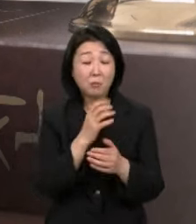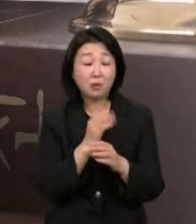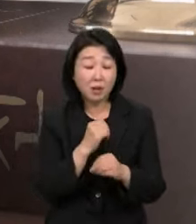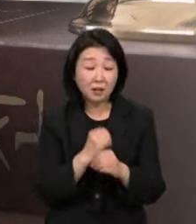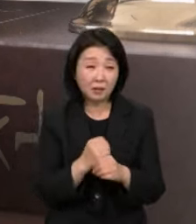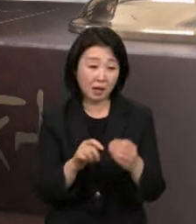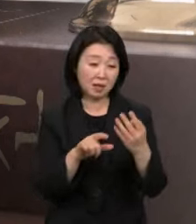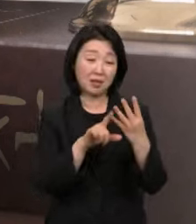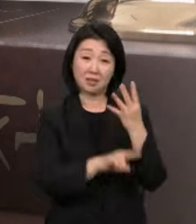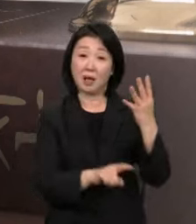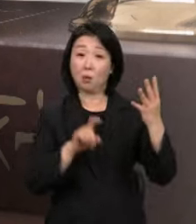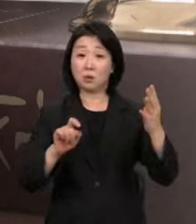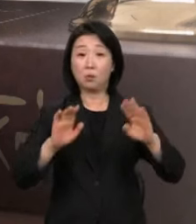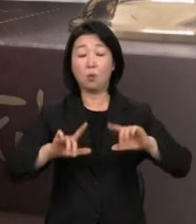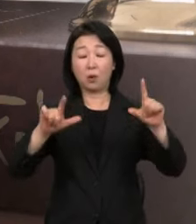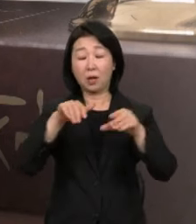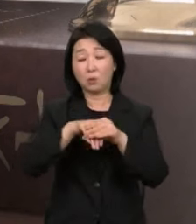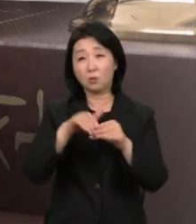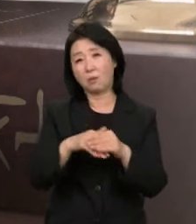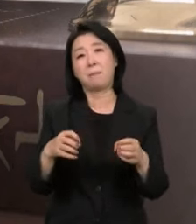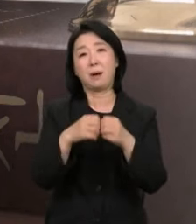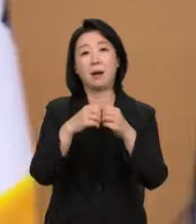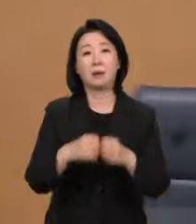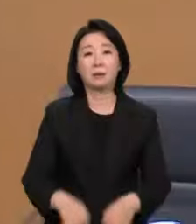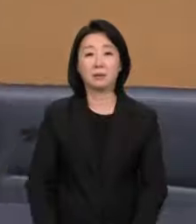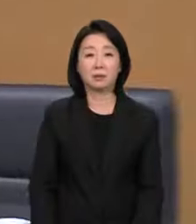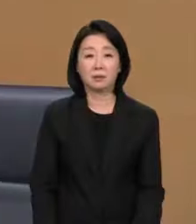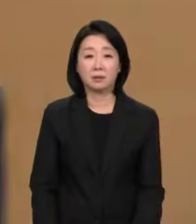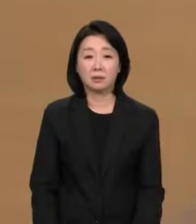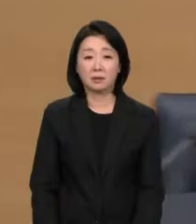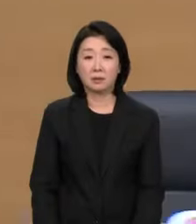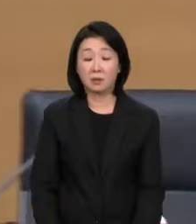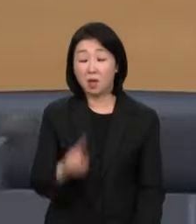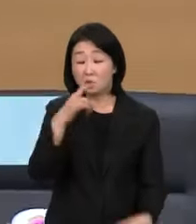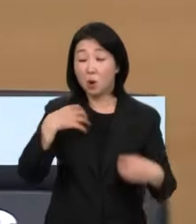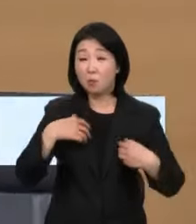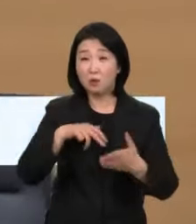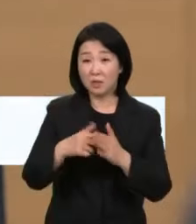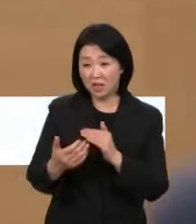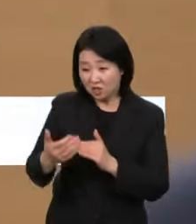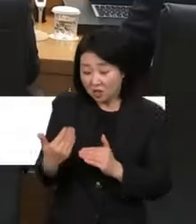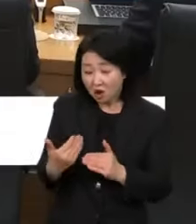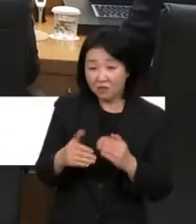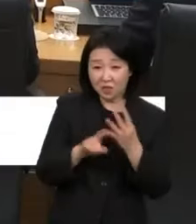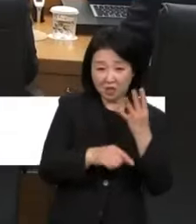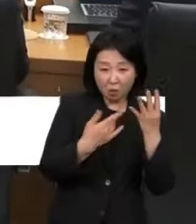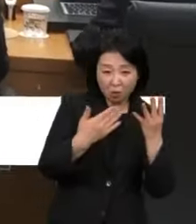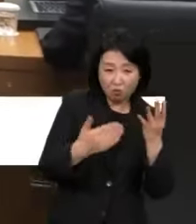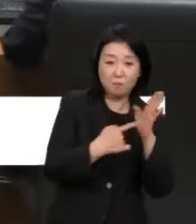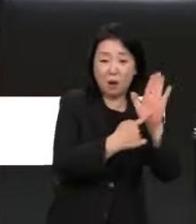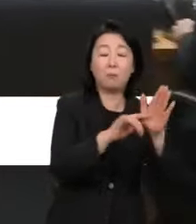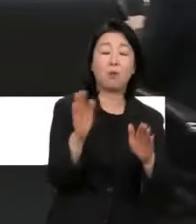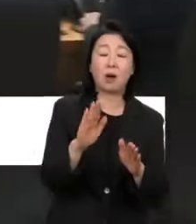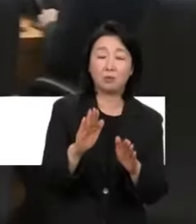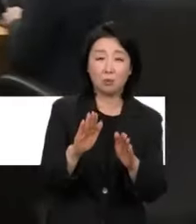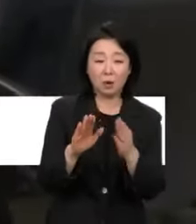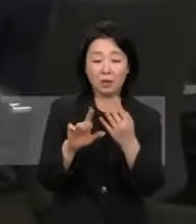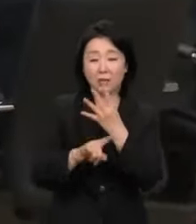4월 10일로 올해는 총선과 겹쳤습니다. 그러자 정부는 전날이 아닌 선거 다음 날로 의결을